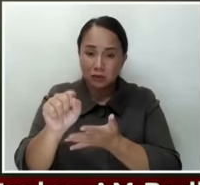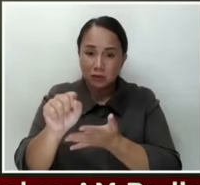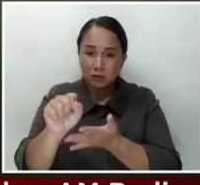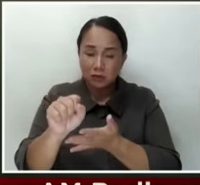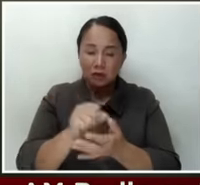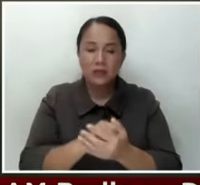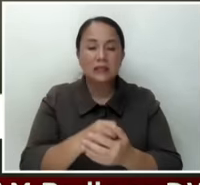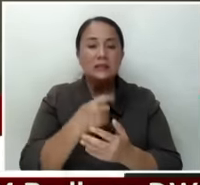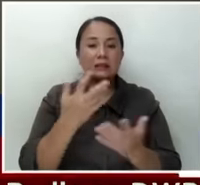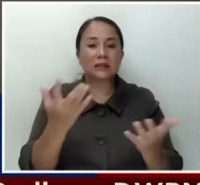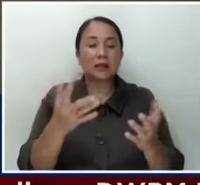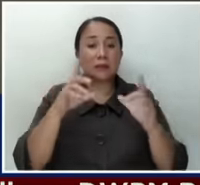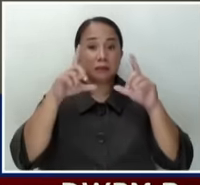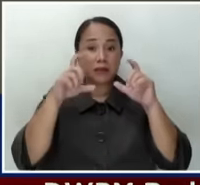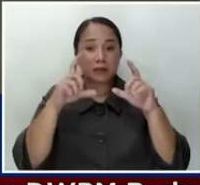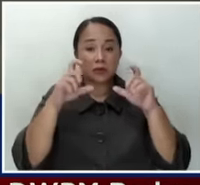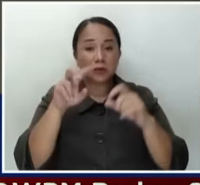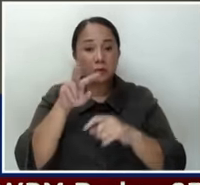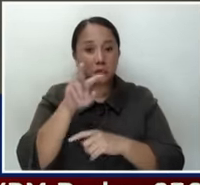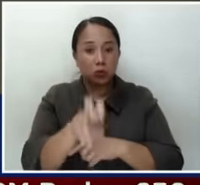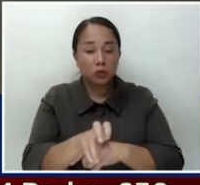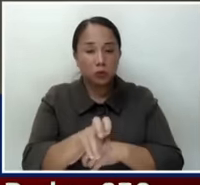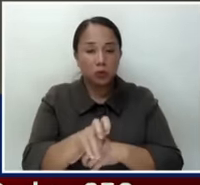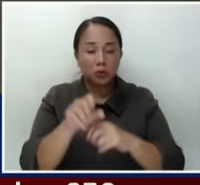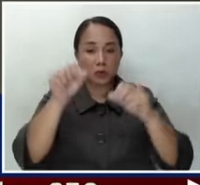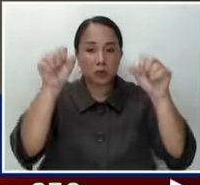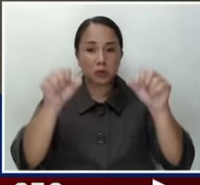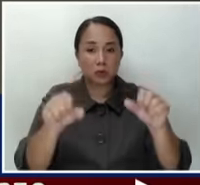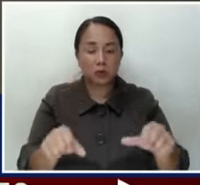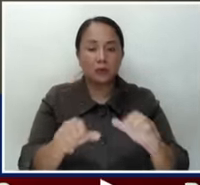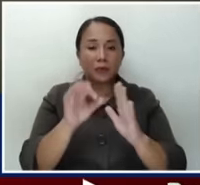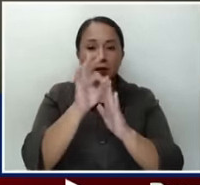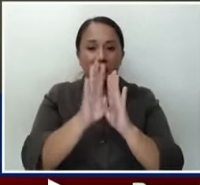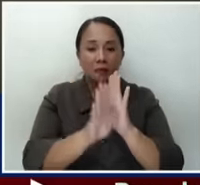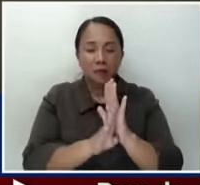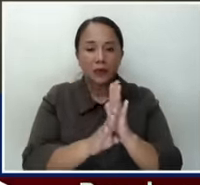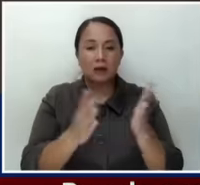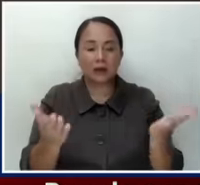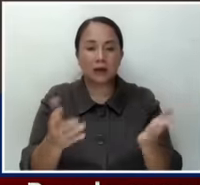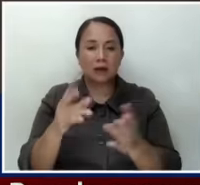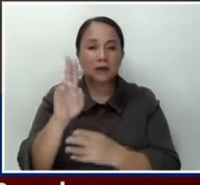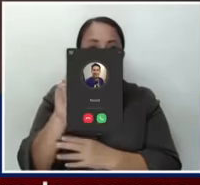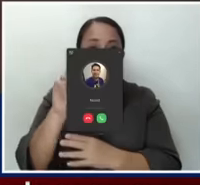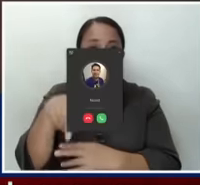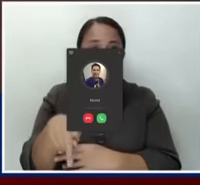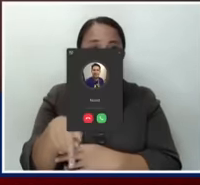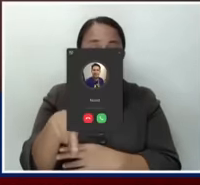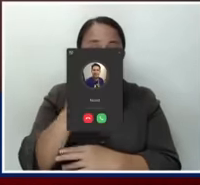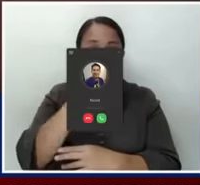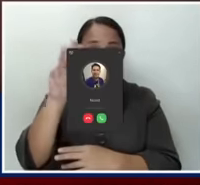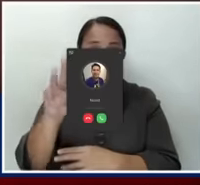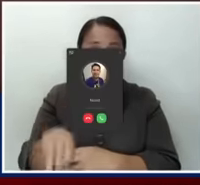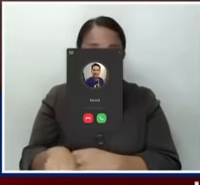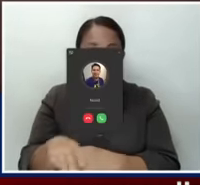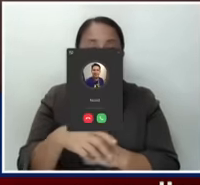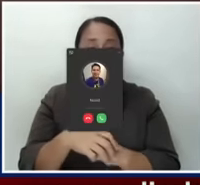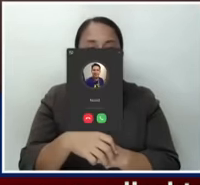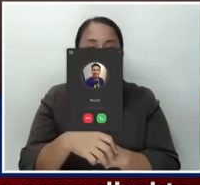Kabayan, doon sa litrato na nakita natin na ipinost doon sa Facebook page ng University of the Philippines sa Manila,